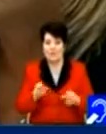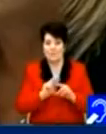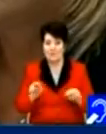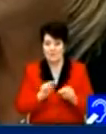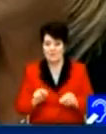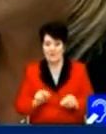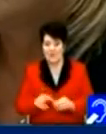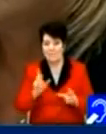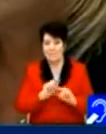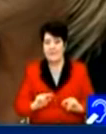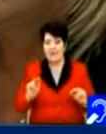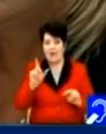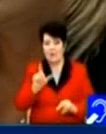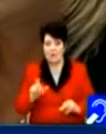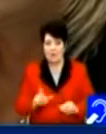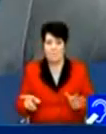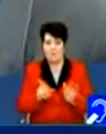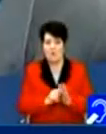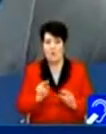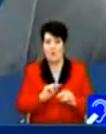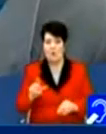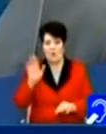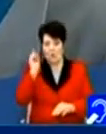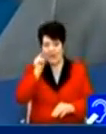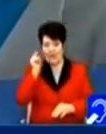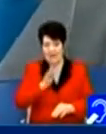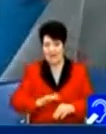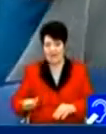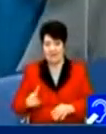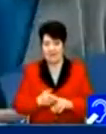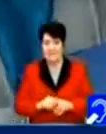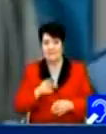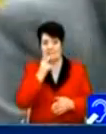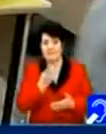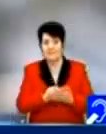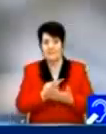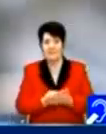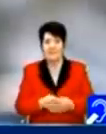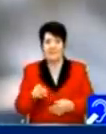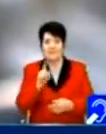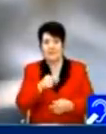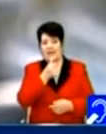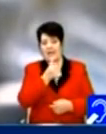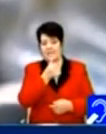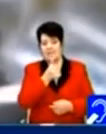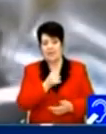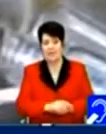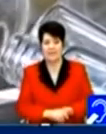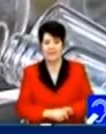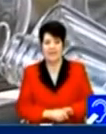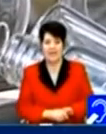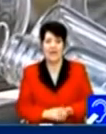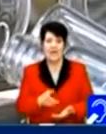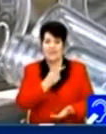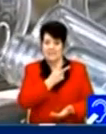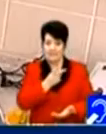însă pedagogii vor putea veni împreună cu elevii să lucreze și să descopere lumea înconjurătoare prin intermediul experimentelor. După vesela care